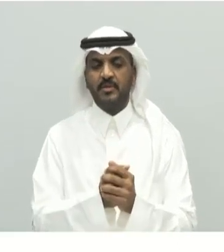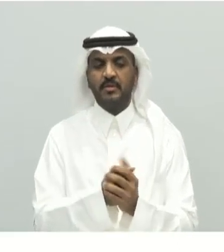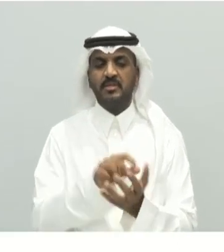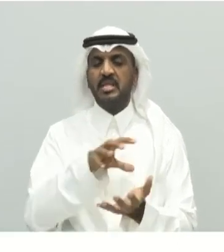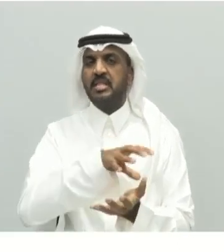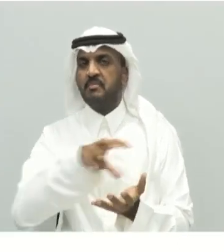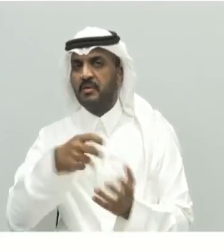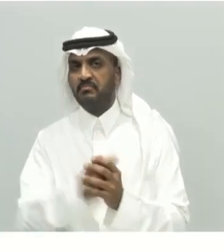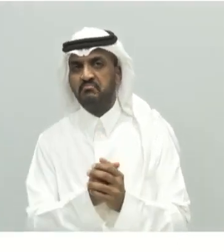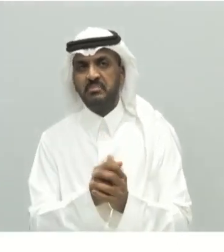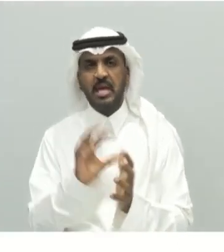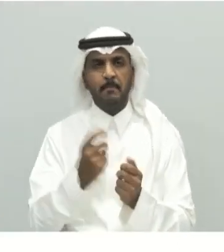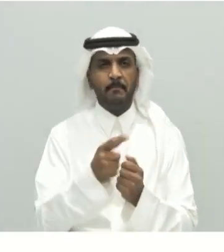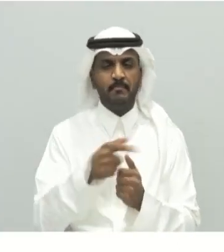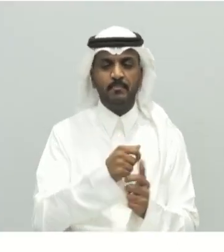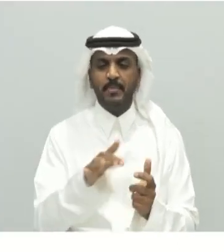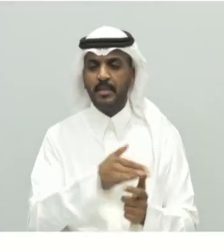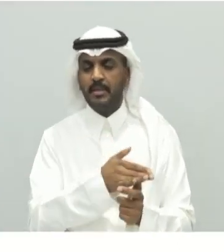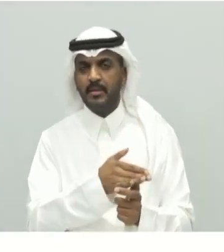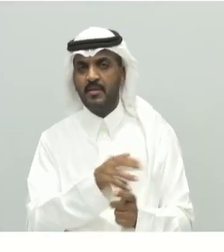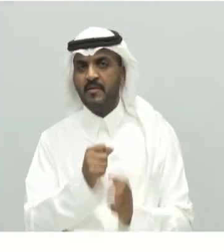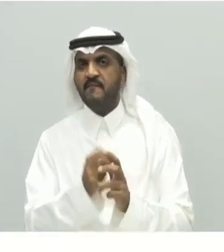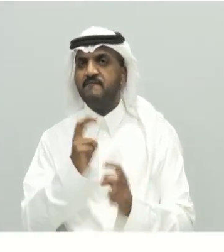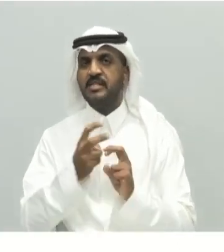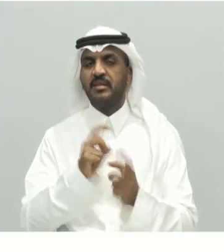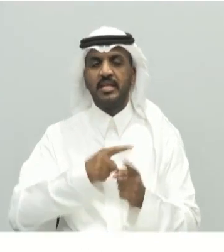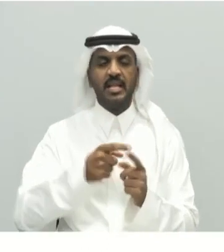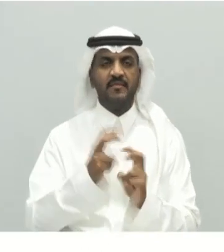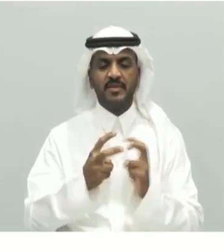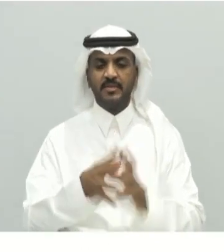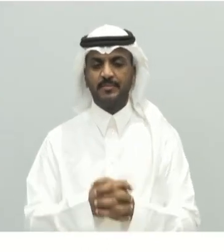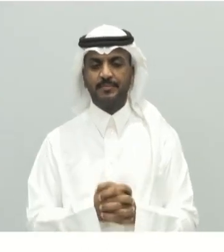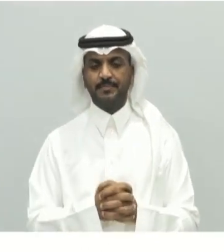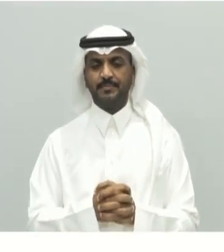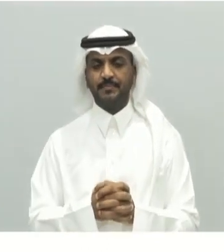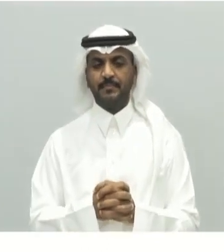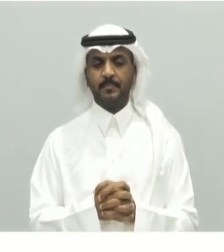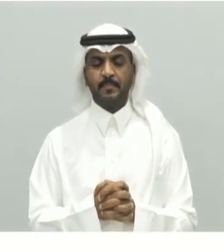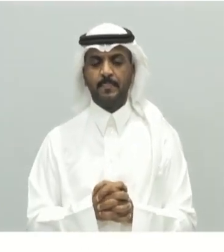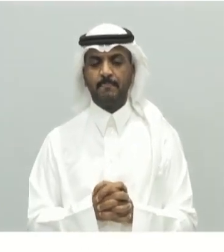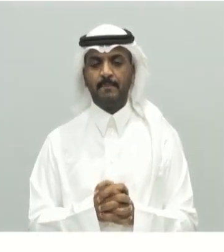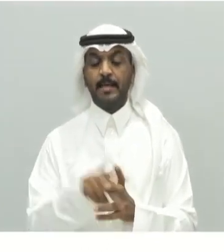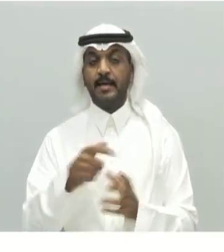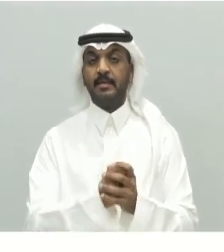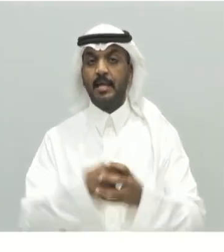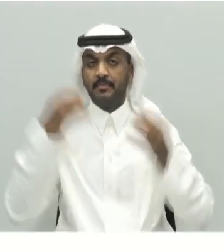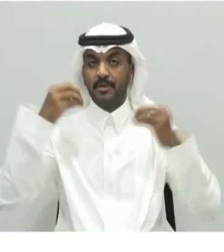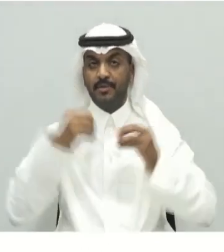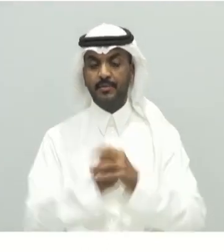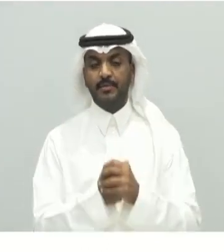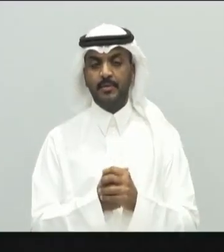وهي تتباين في مقدارها من فصل الى اخر هذا الامطار في